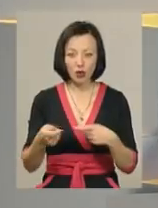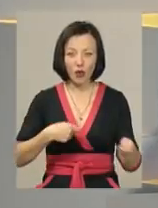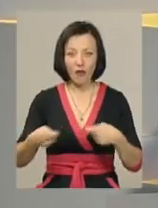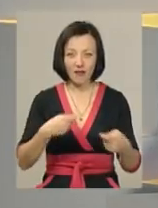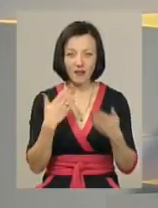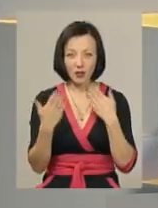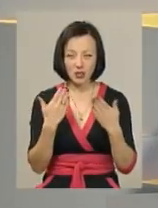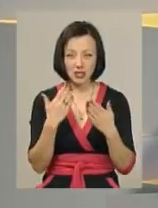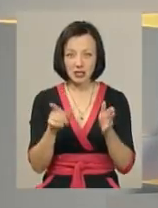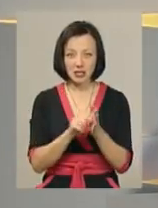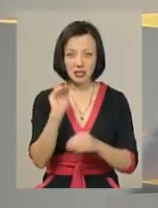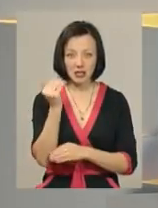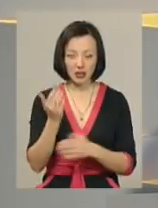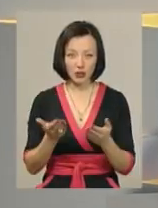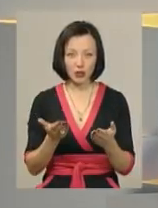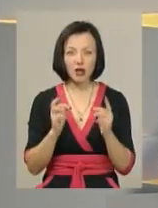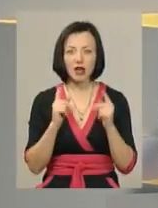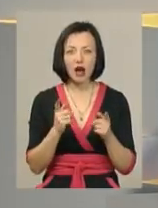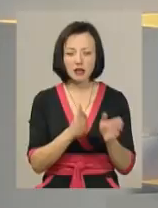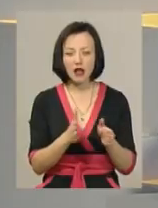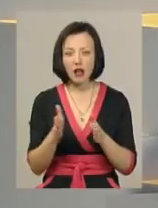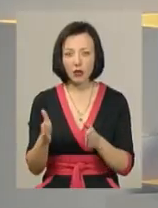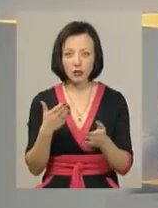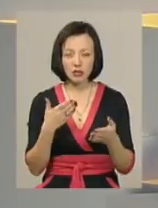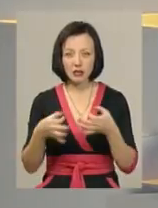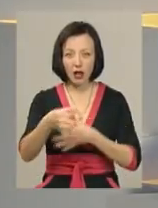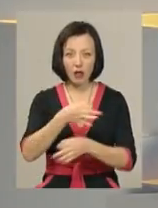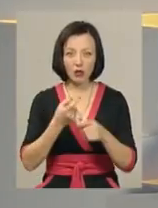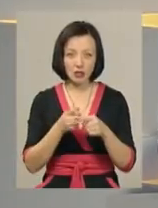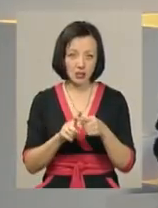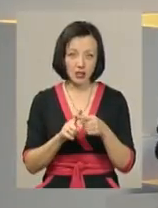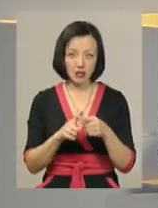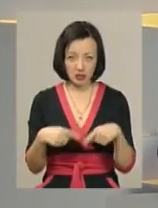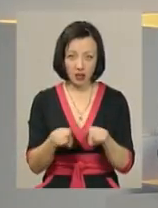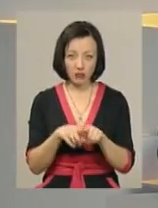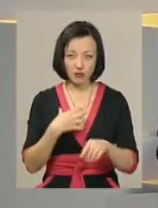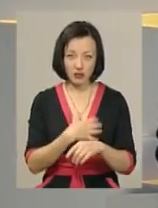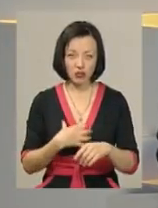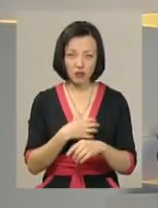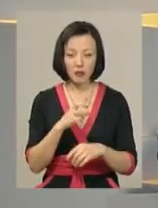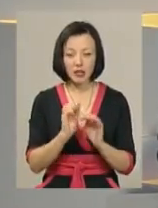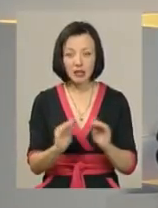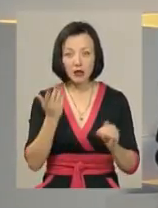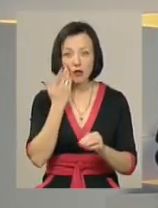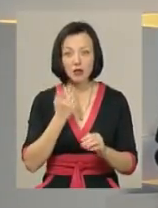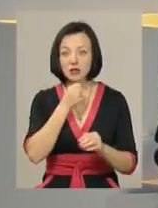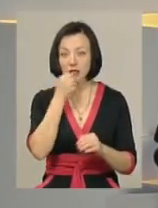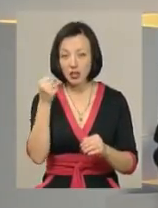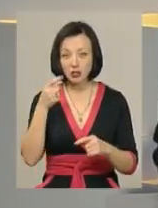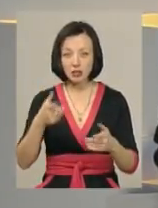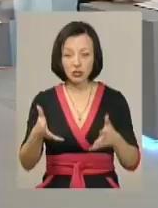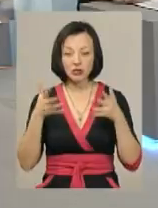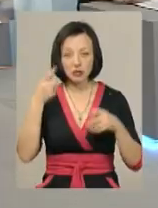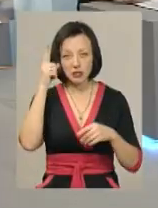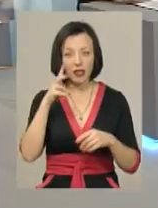відносини з дитиною все ж таки як налагодити той діалог Але ж це Ну це ж також важливо бо діти коли стають старші вони чітко